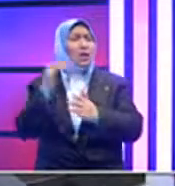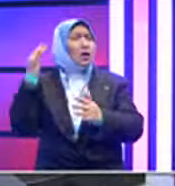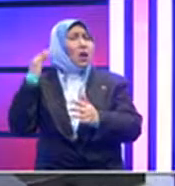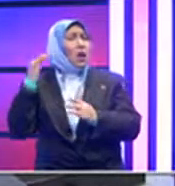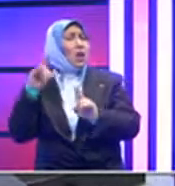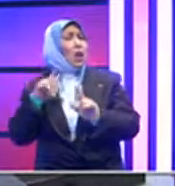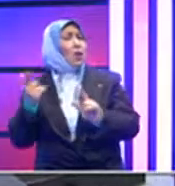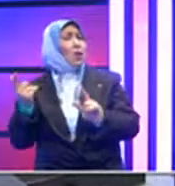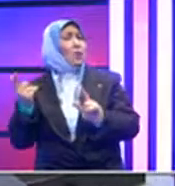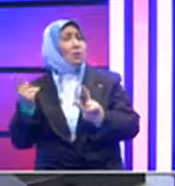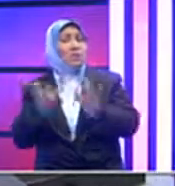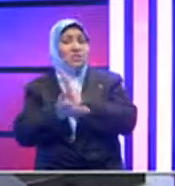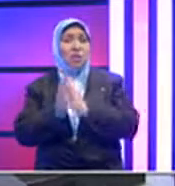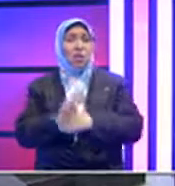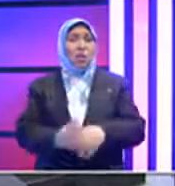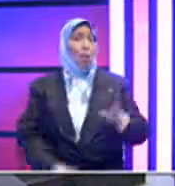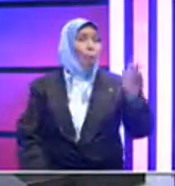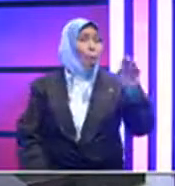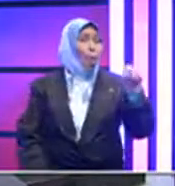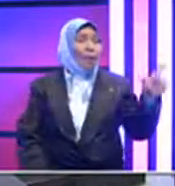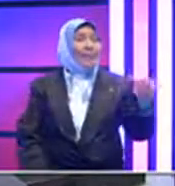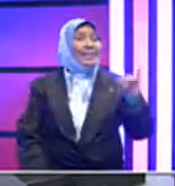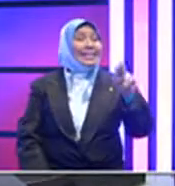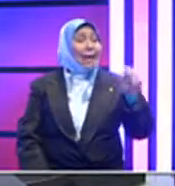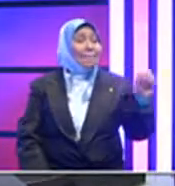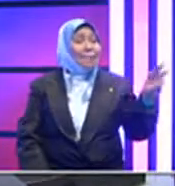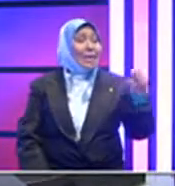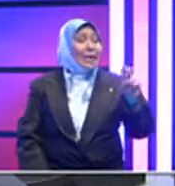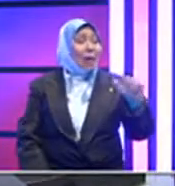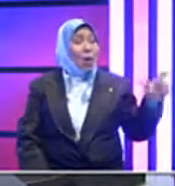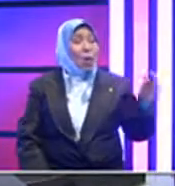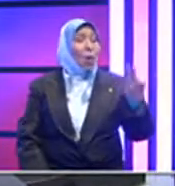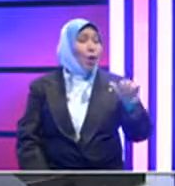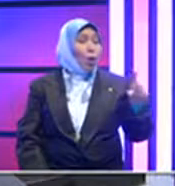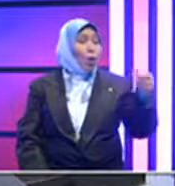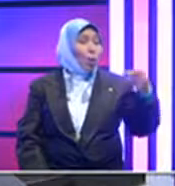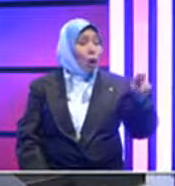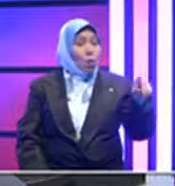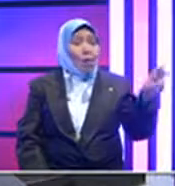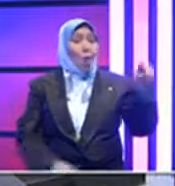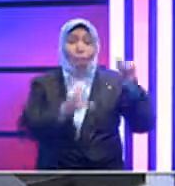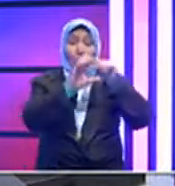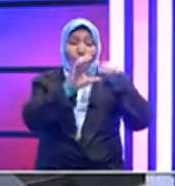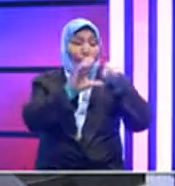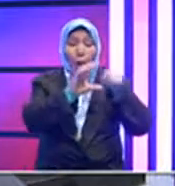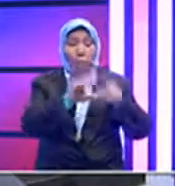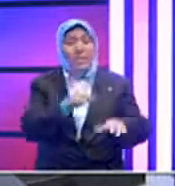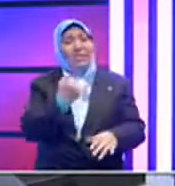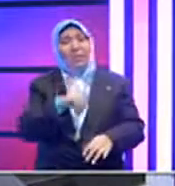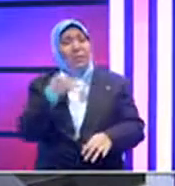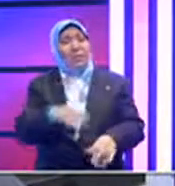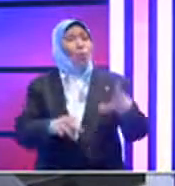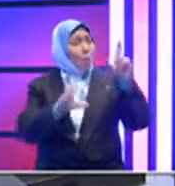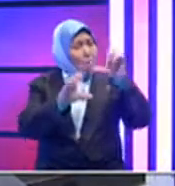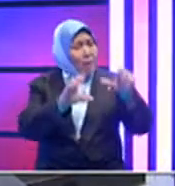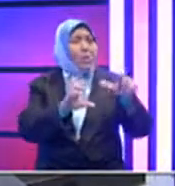macam London London School in name and email Mulyorejo Mulyorejo tidak tebal